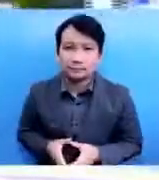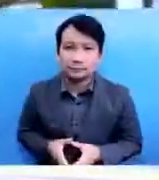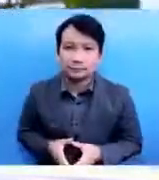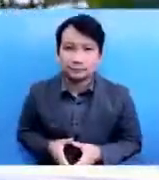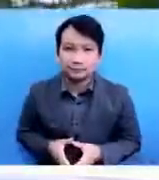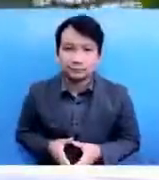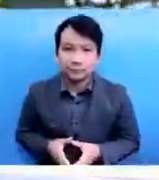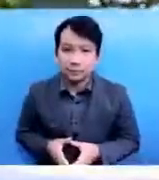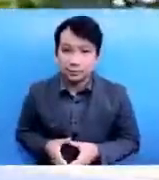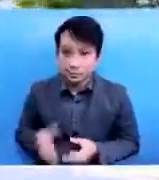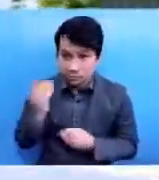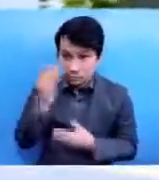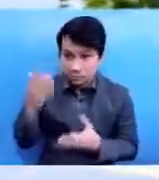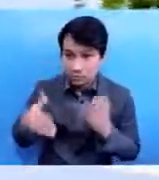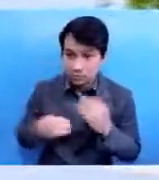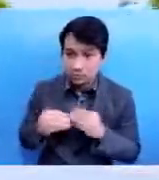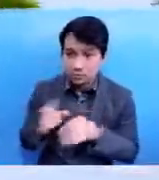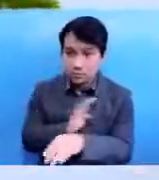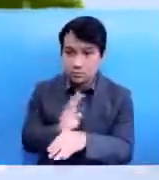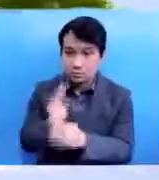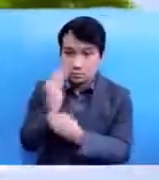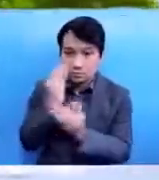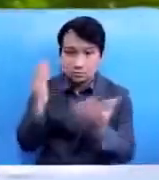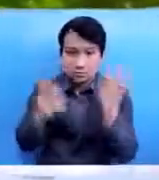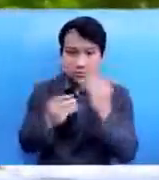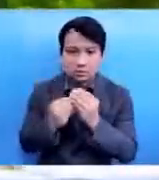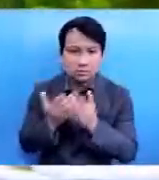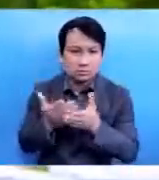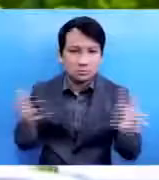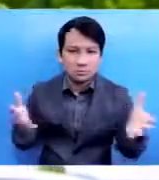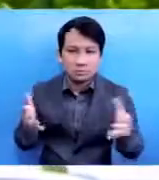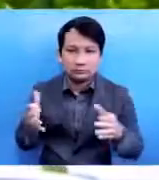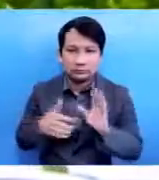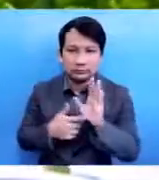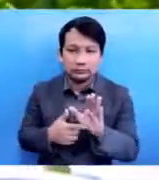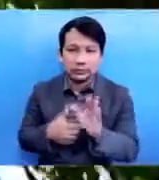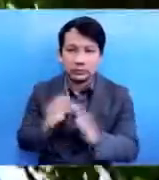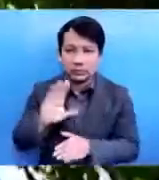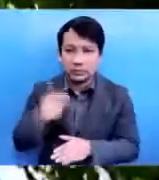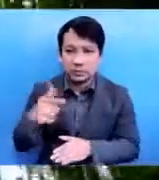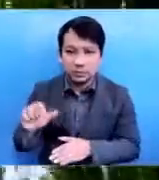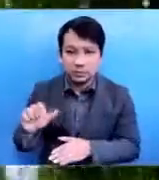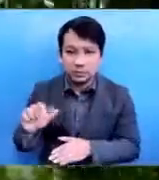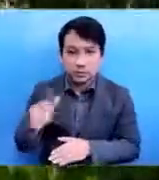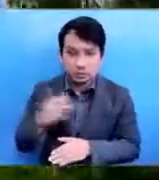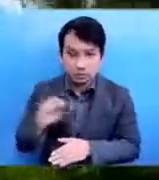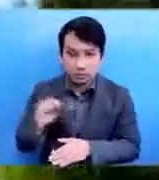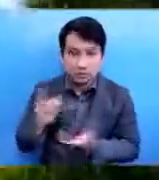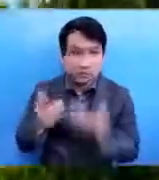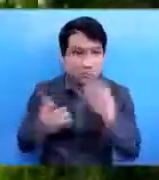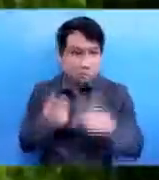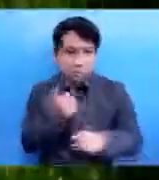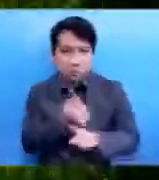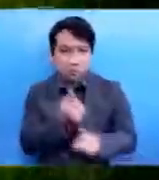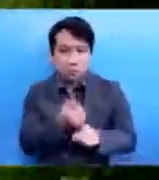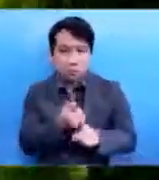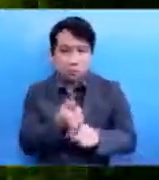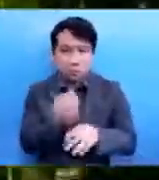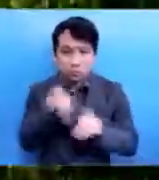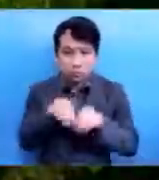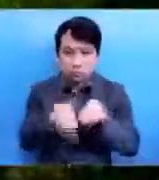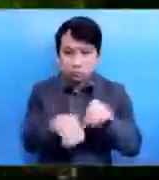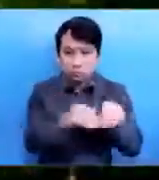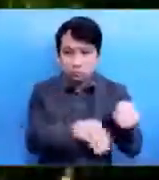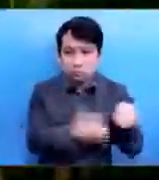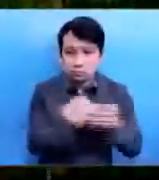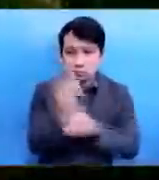Sa gitna ng mga abalang kalsada at naglalakihang gusali sa BJC sa Taguig, sino mag-aakalang isang urban farm ang